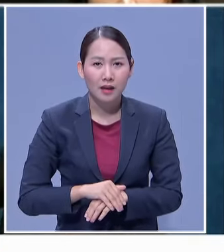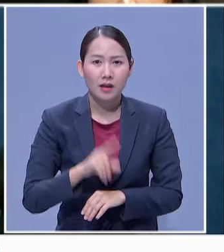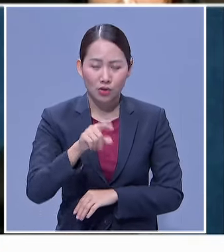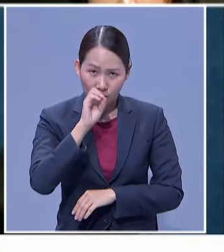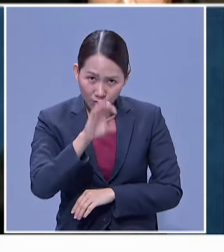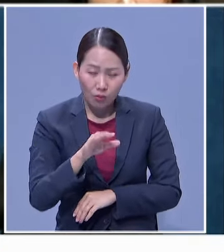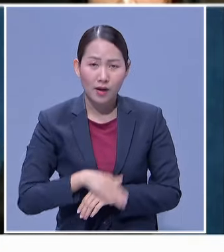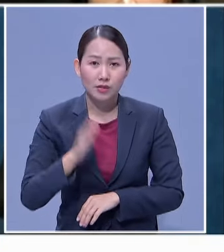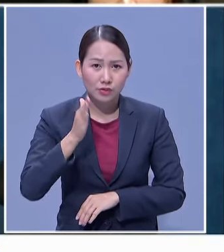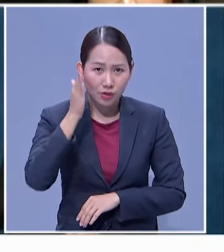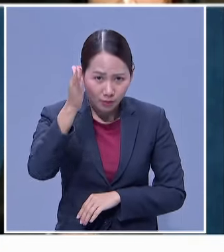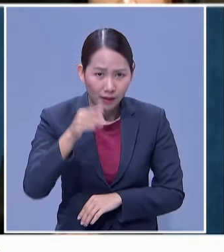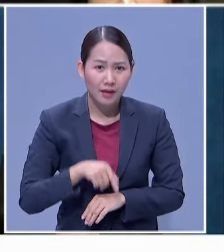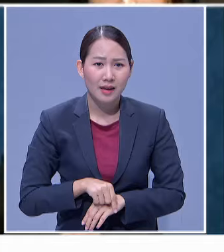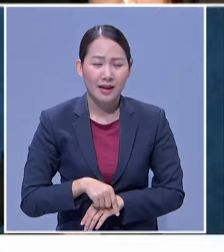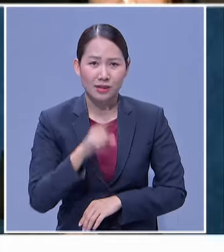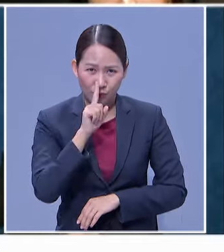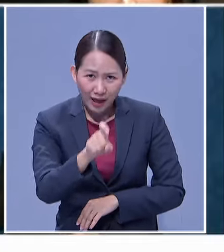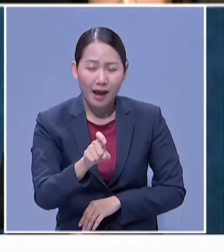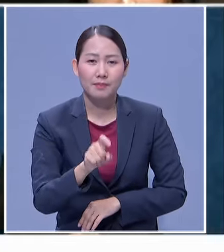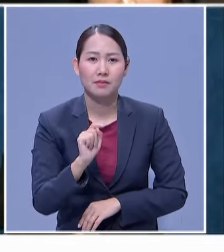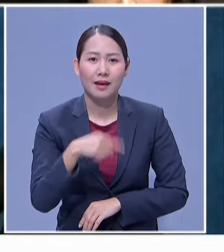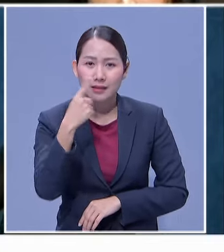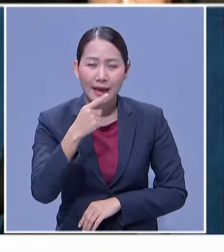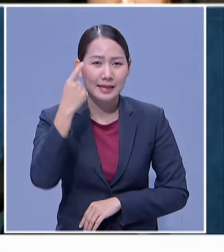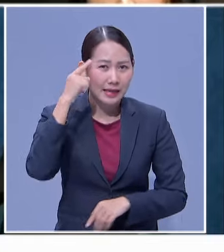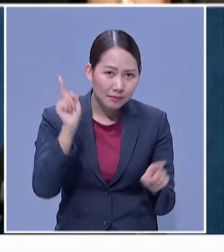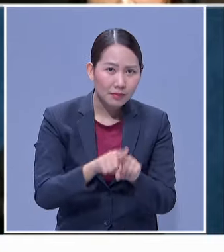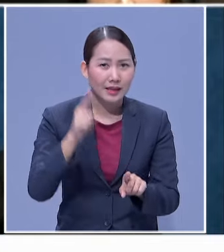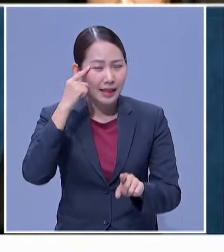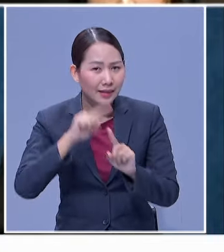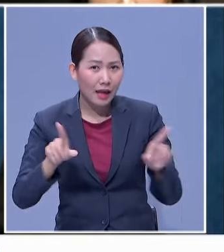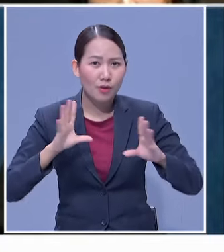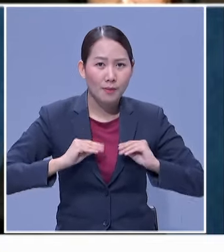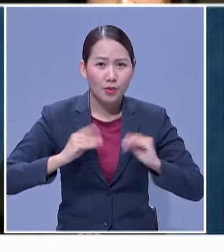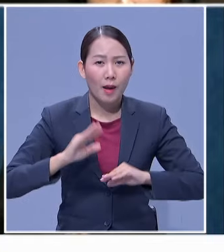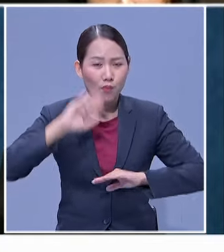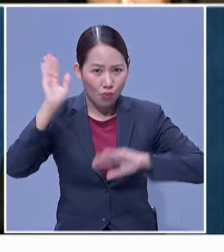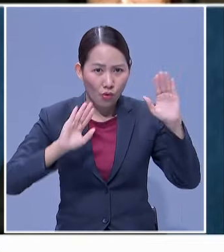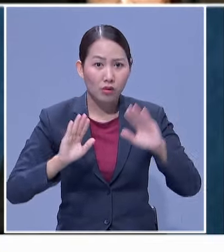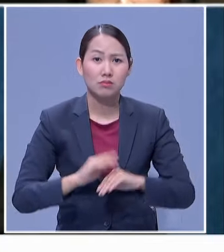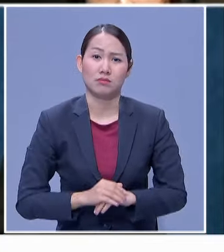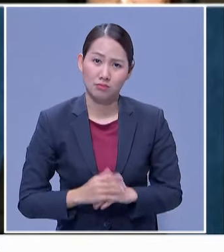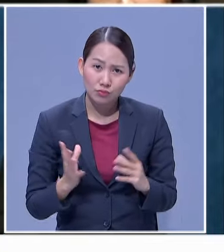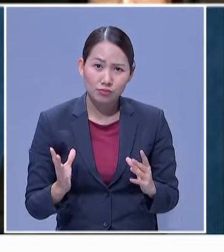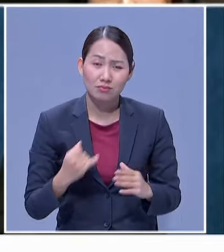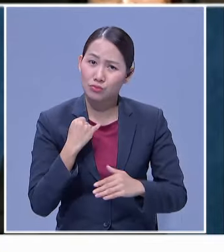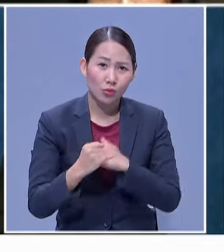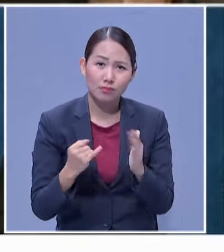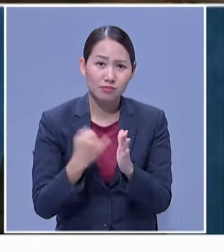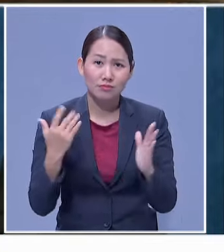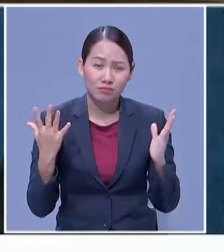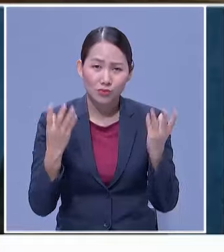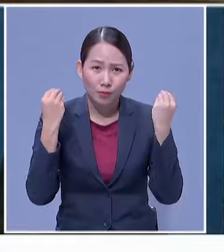สังเกตท่านก็ถามดิครับว่าใครเห็นชอบไม่เห็นชอบแค่นี้เองครับ